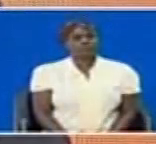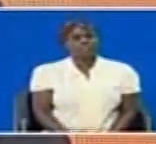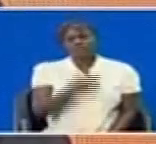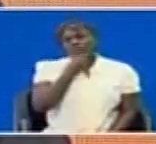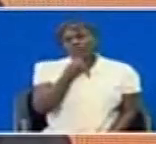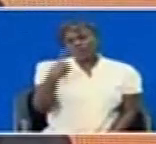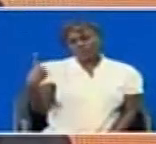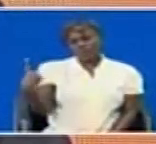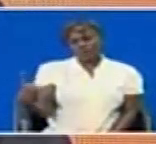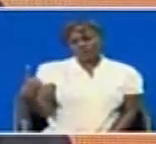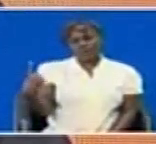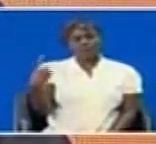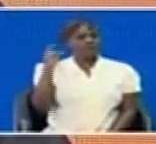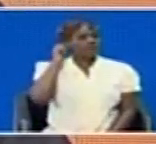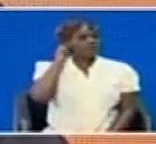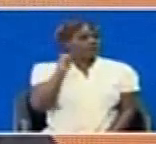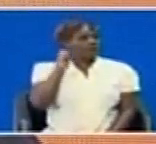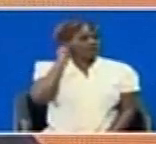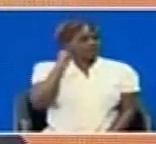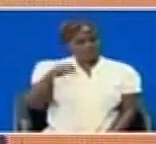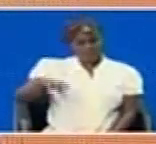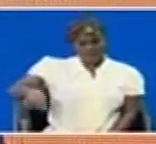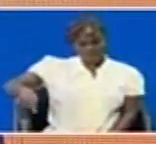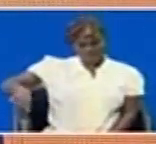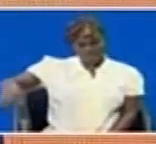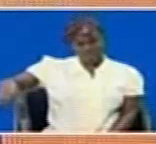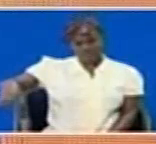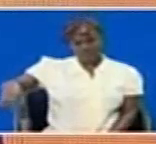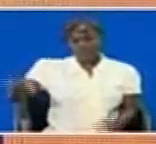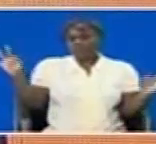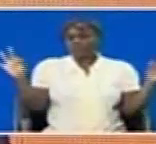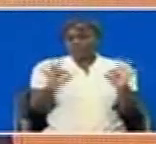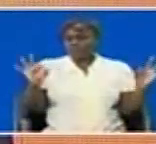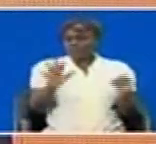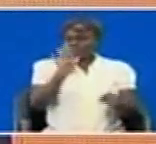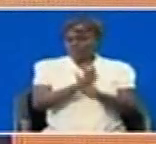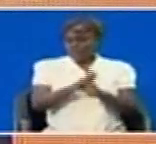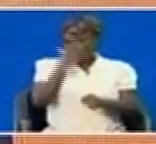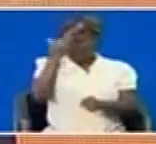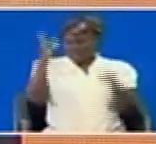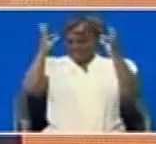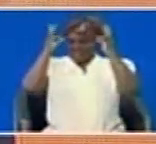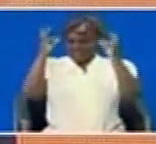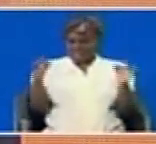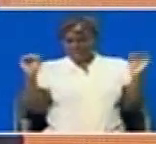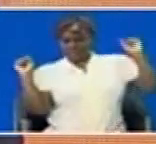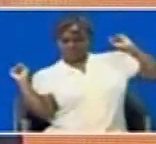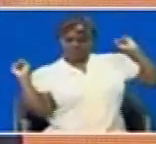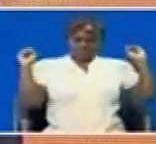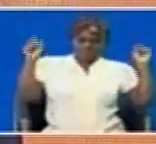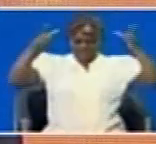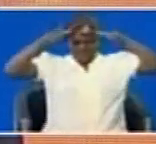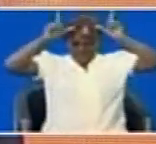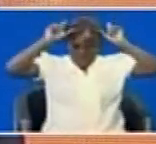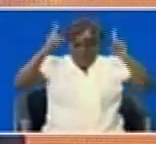Mvulana mmoja kutoka eneo la Mutwot-Jerusalem Kaunti ya Nandi amewashangaza wengi kwa kuamua kuwachunga ng'ombe licha